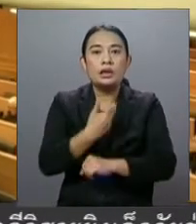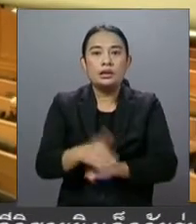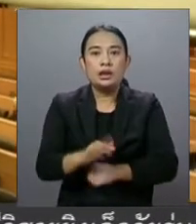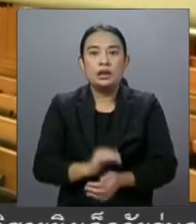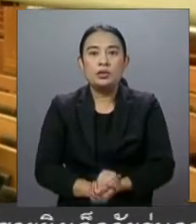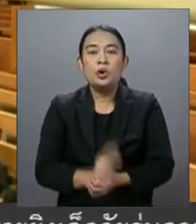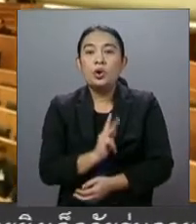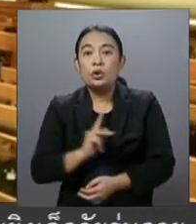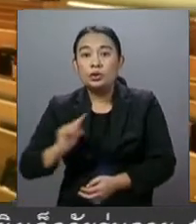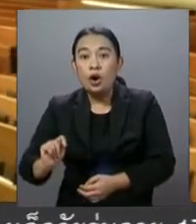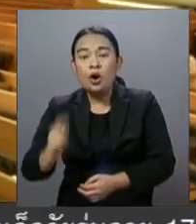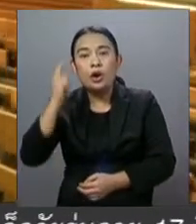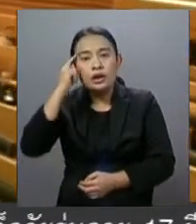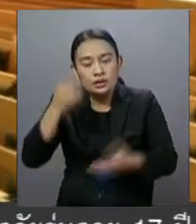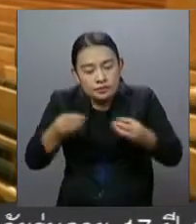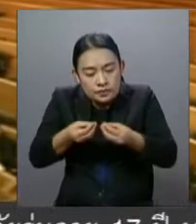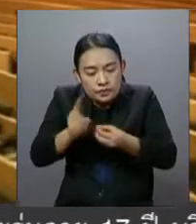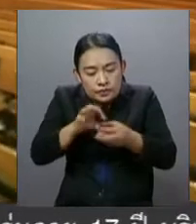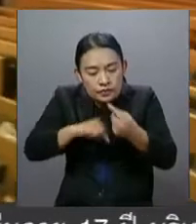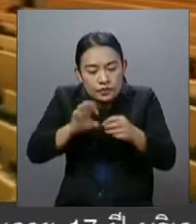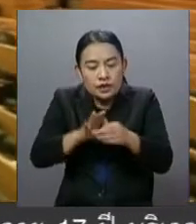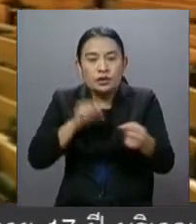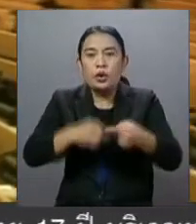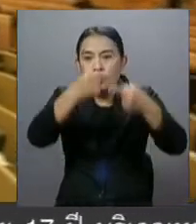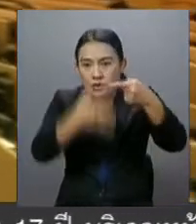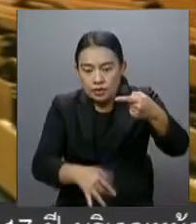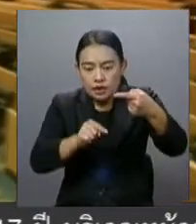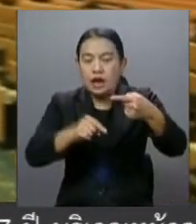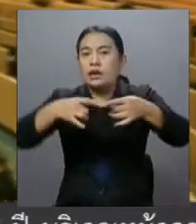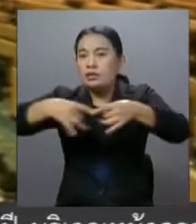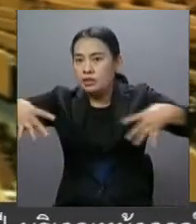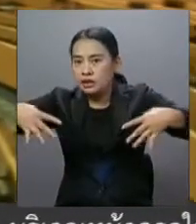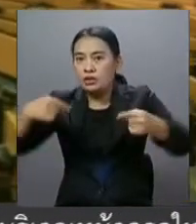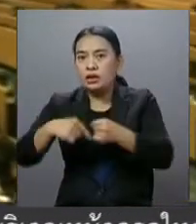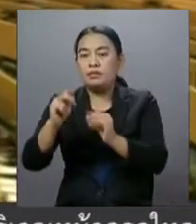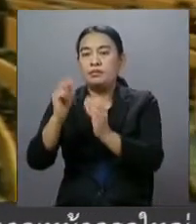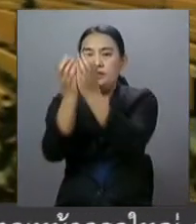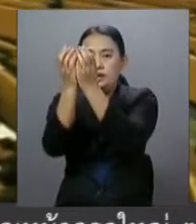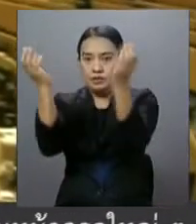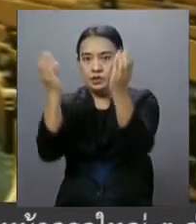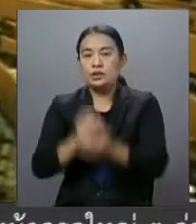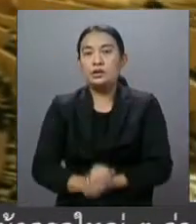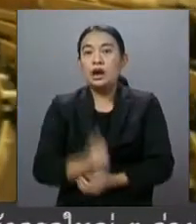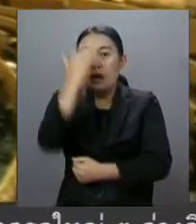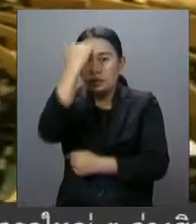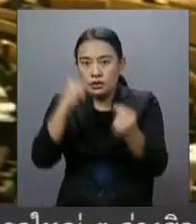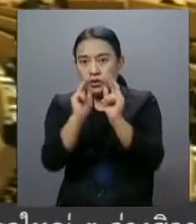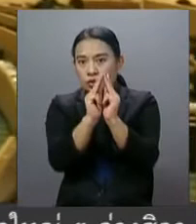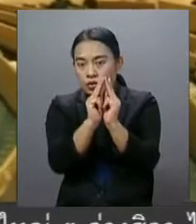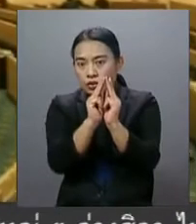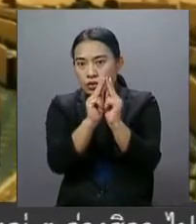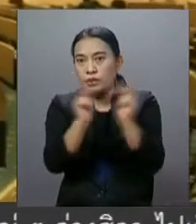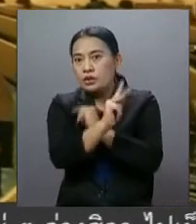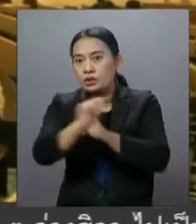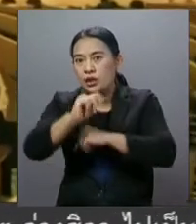องจากกละกะตอ 2017ีความเหนว่ามีหายประเด็นที่อาจไม่ตรงตามเจธนารมรัดธรรมนูลเยอะเฉาะการให้กะกะตอทั้หมดพ้นจาก